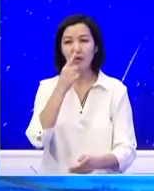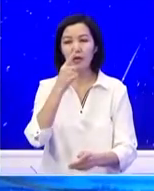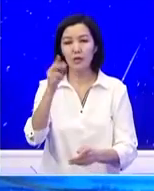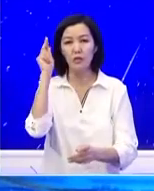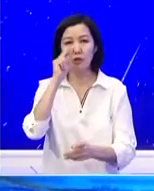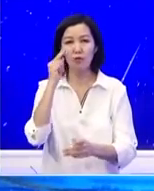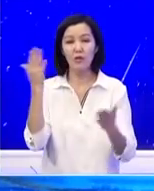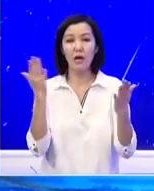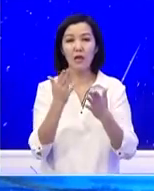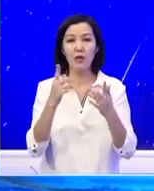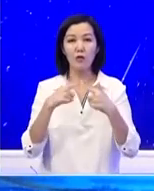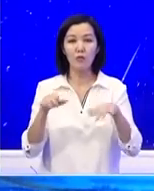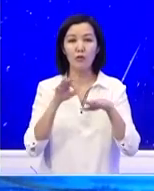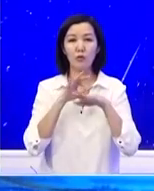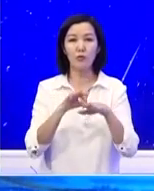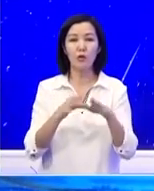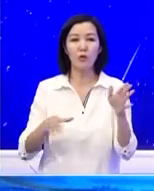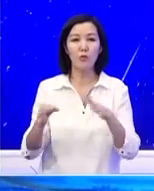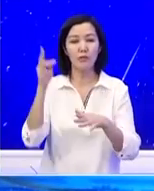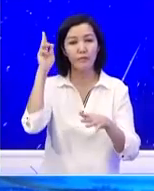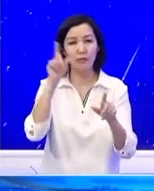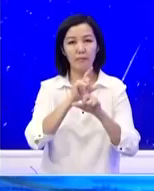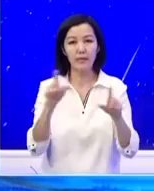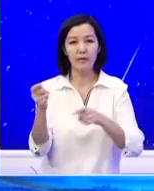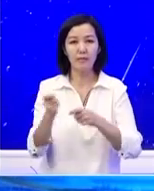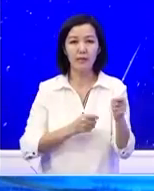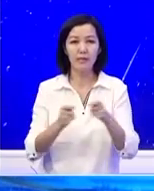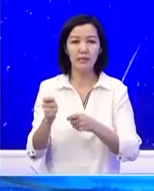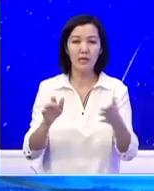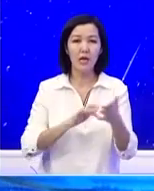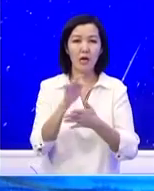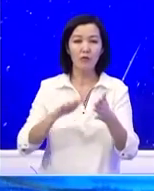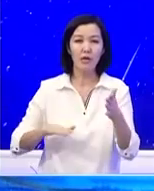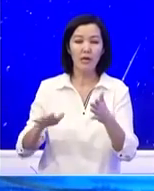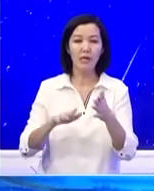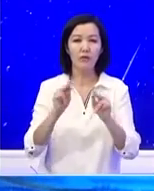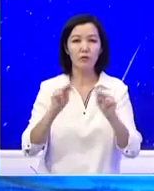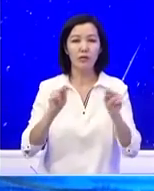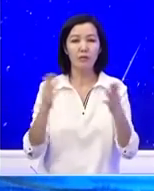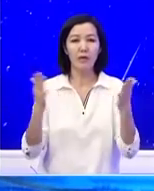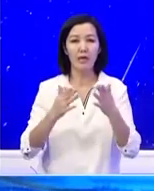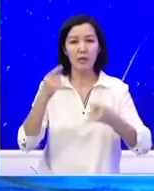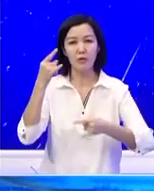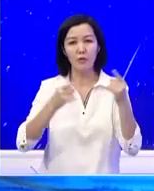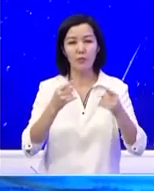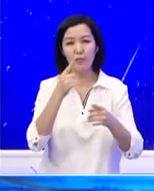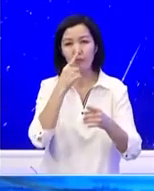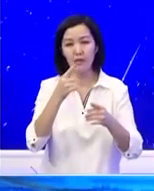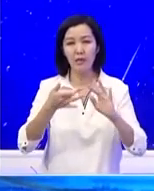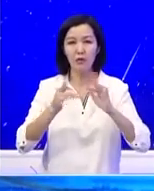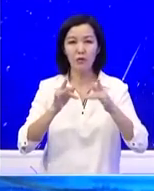Қашықтықтан оқытуды қалай ұйымдастыру керек? Облыстық білім басқармасының басшысы аудан қалалардағы ұстаздармен онлайн сұхбат